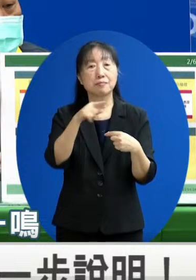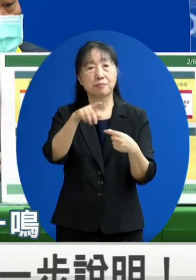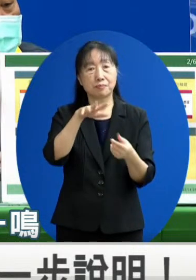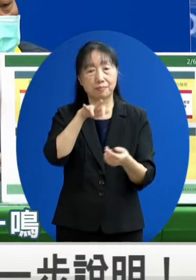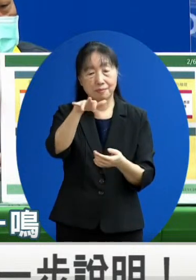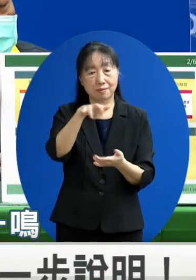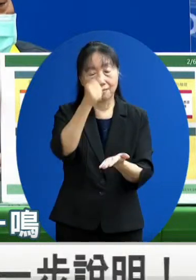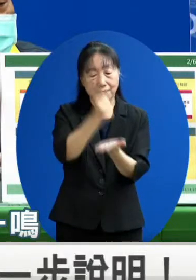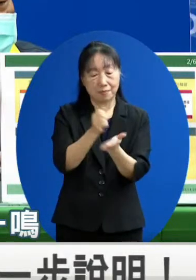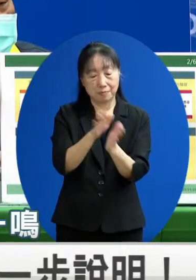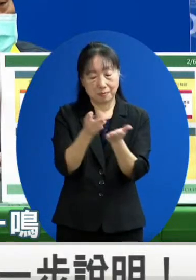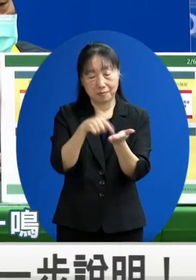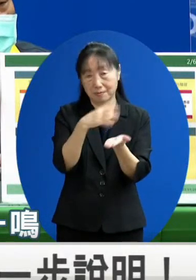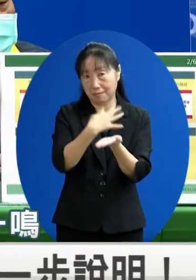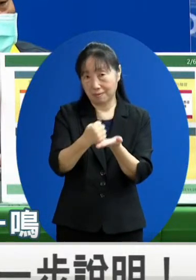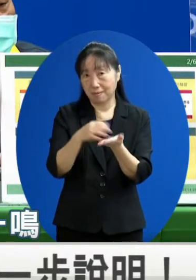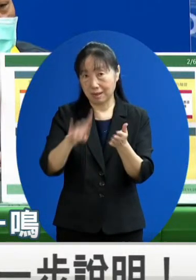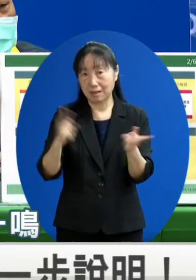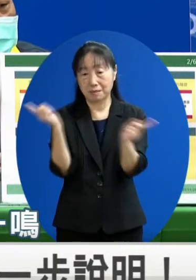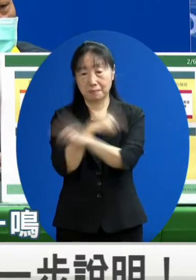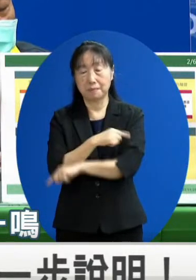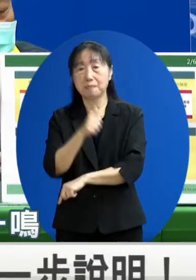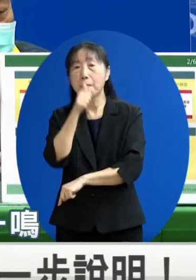码，那现在我们用